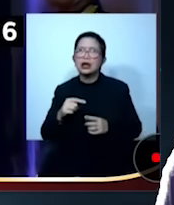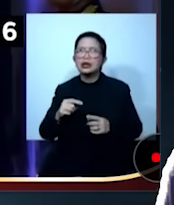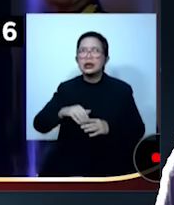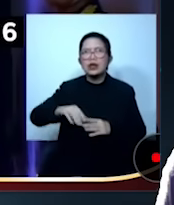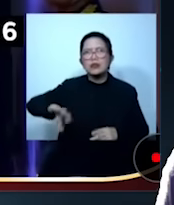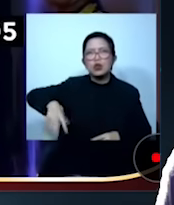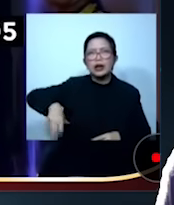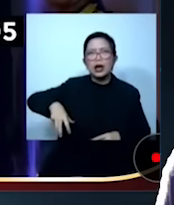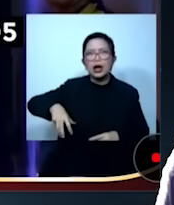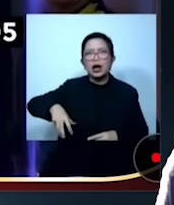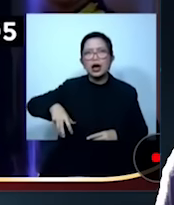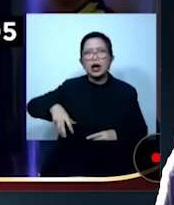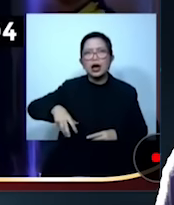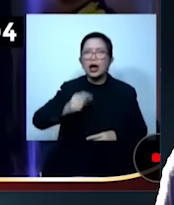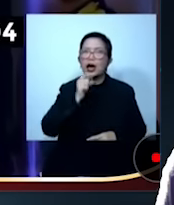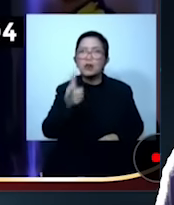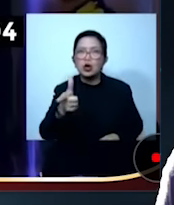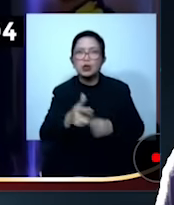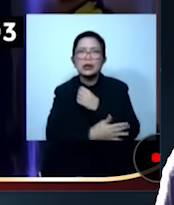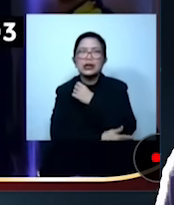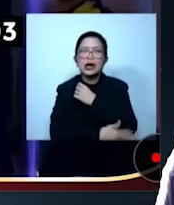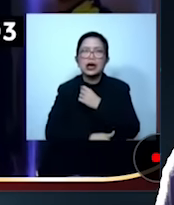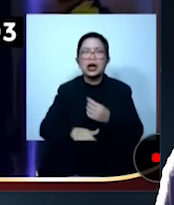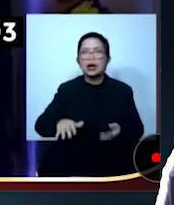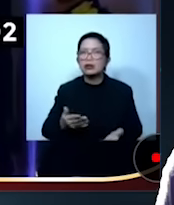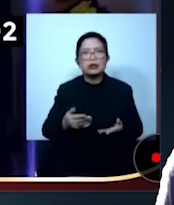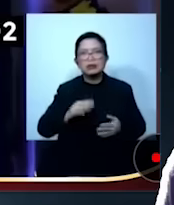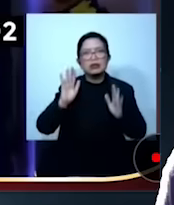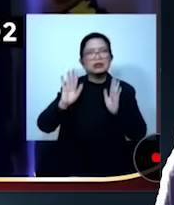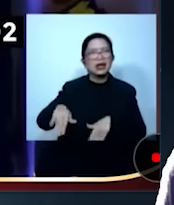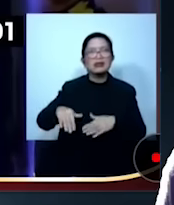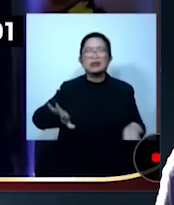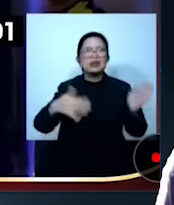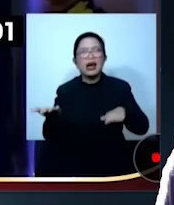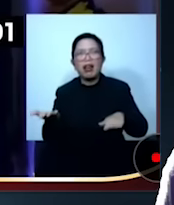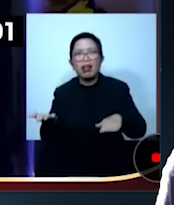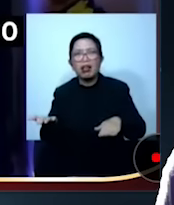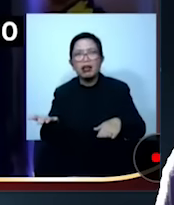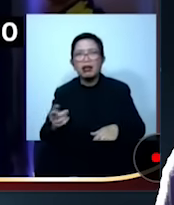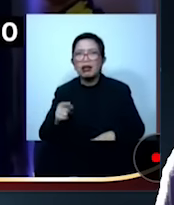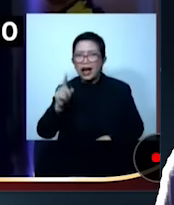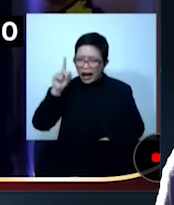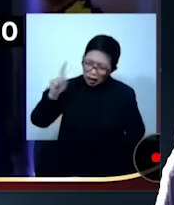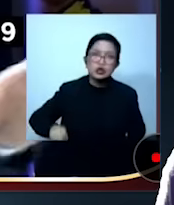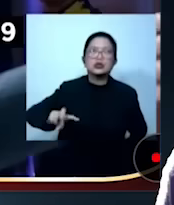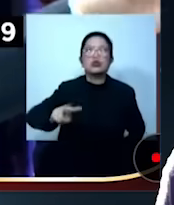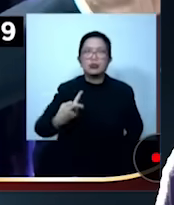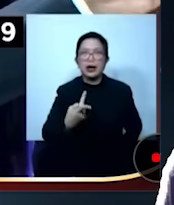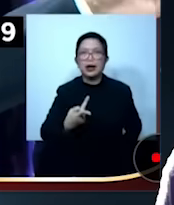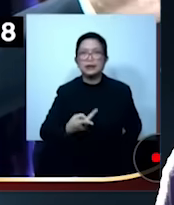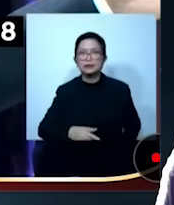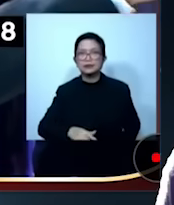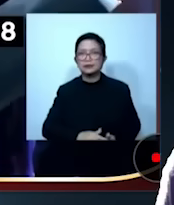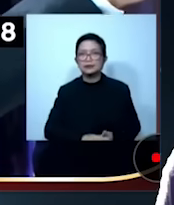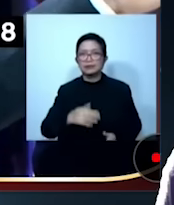sebagainya sudah tidak lagi dianggap e harus dibalas dengan kesetiaan memilih pada